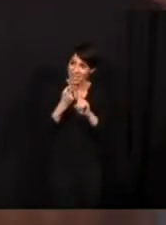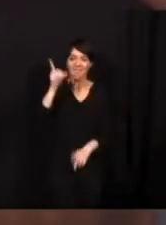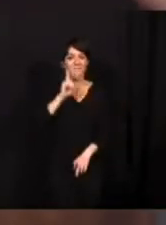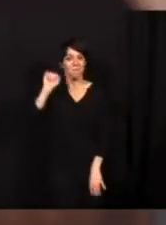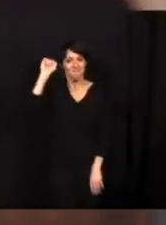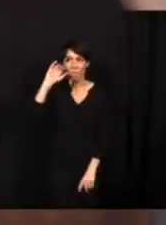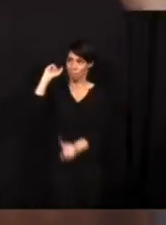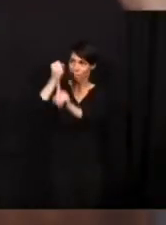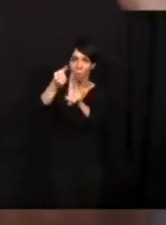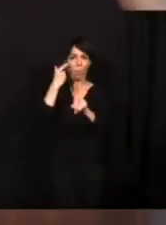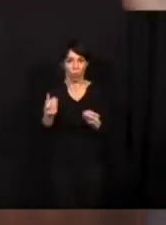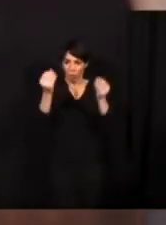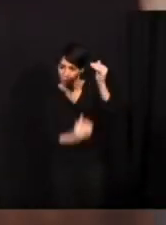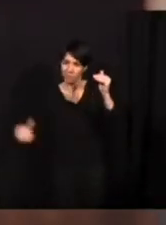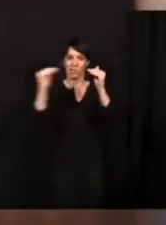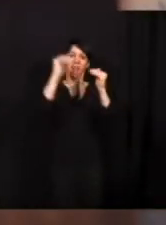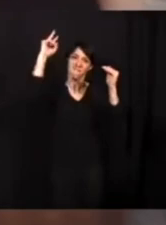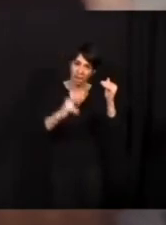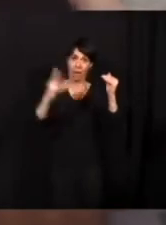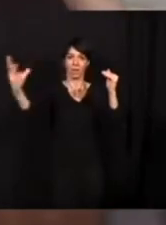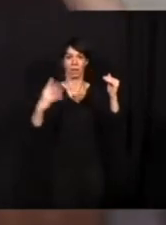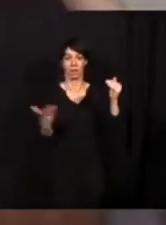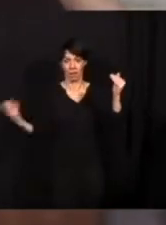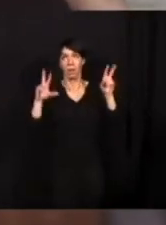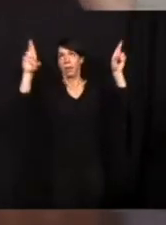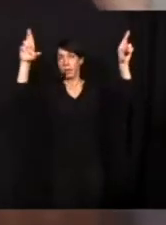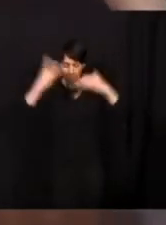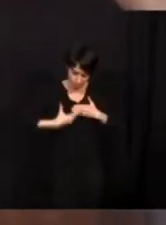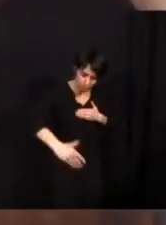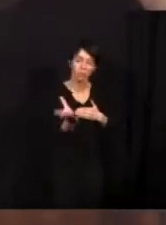de l'égalité. Alors vive les jours heureux, universalistes, laïcs, féministes.